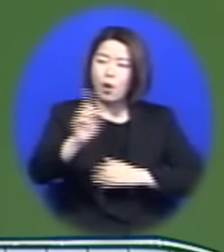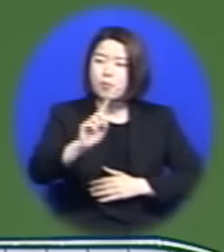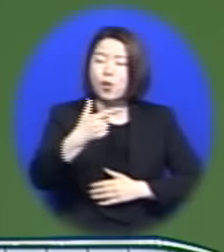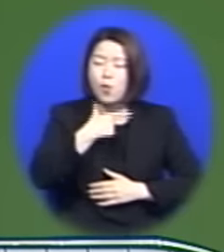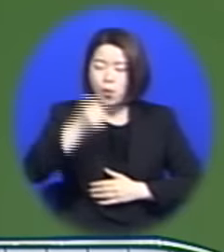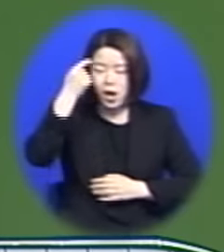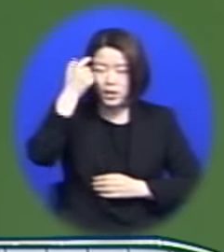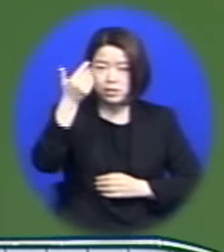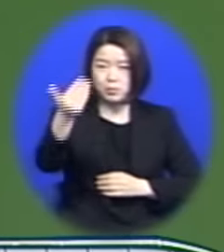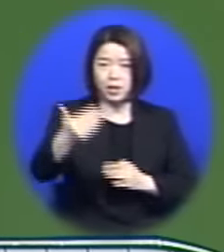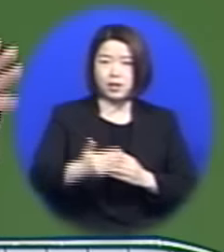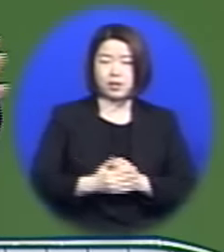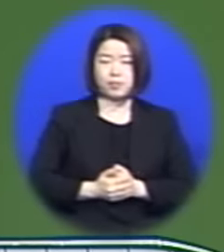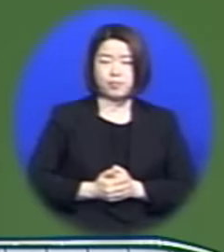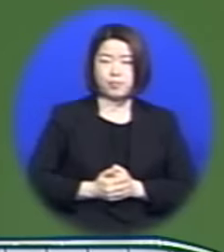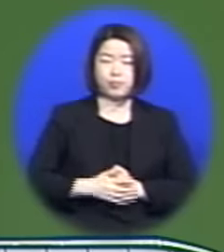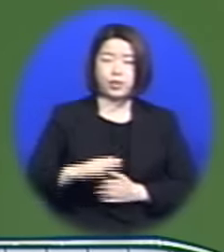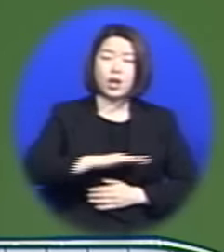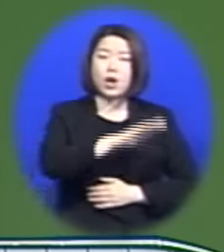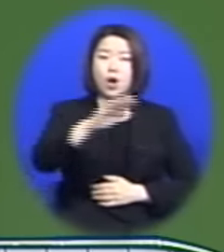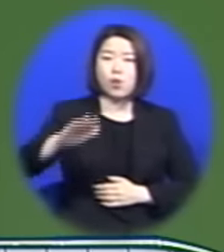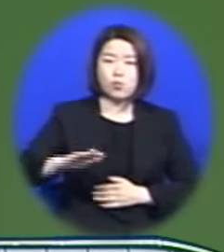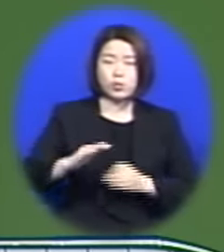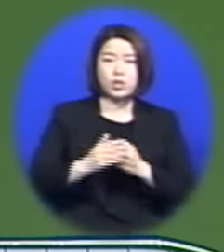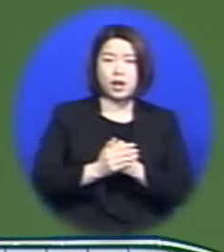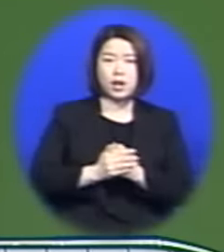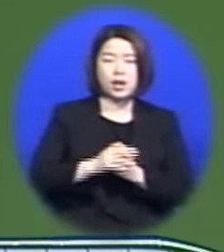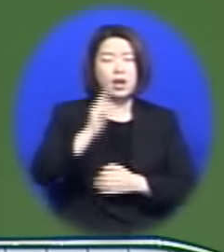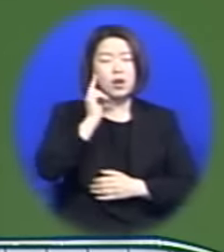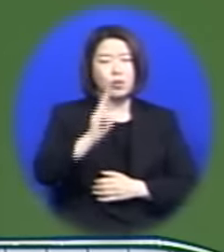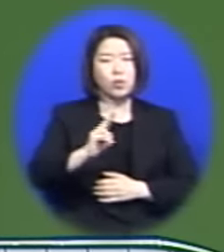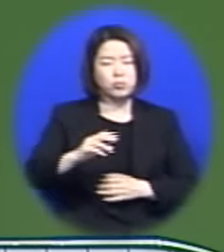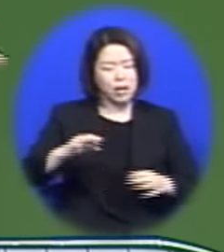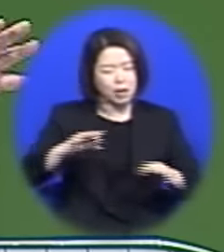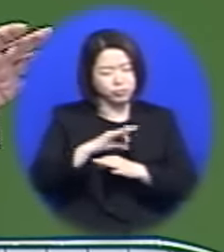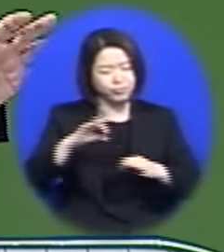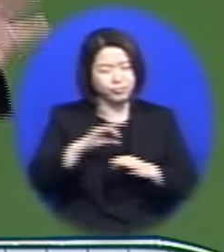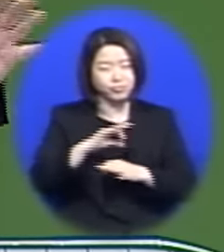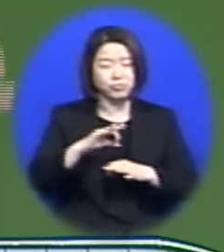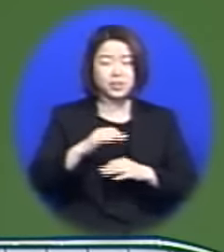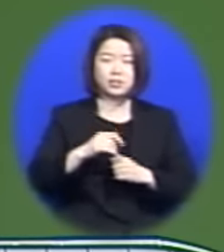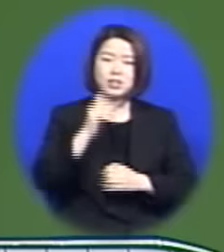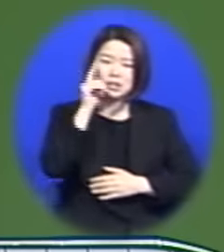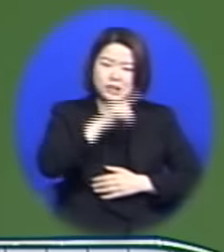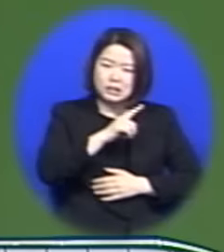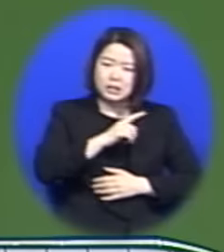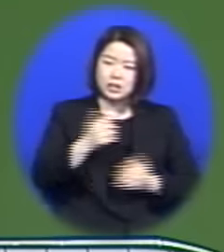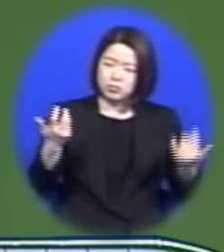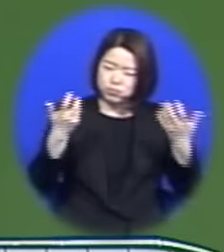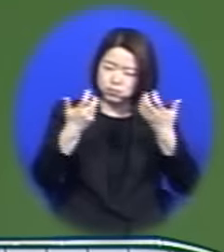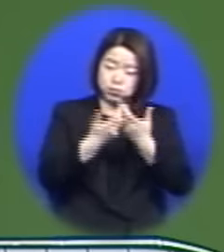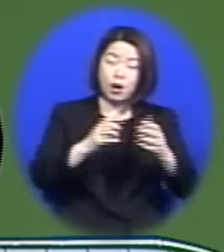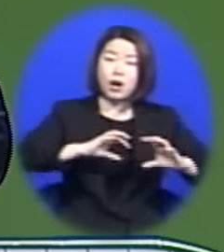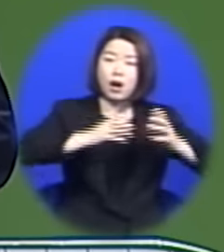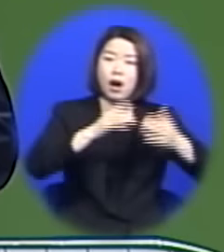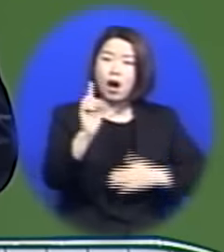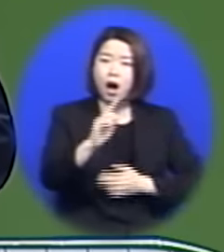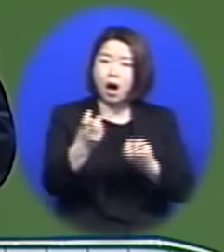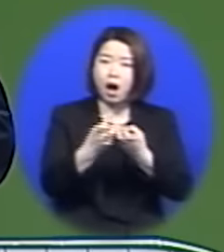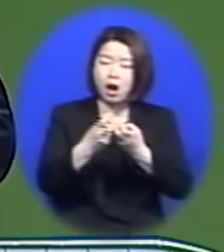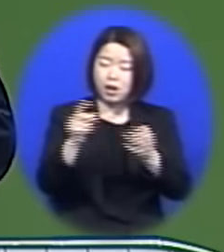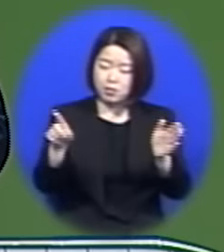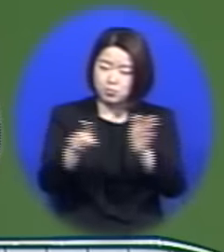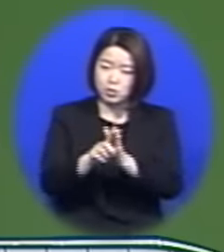바라겠습니까 여러분 우리가 너무나 부조리하고 악이 득세하는 것 같은 세상에서 어떻게 믿음으로 살